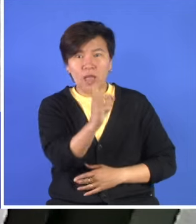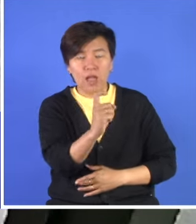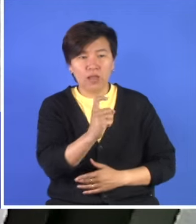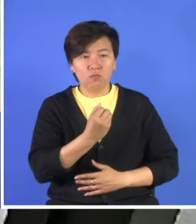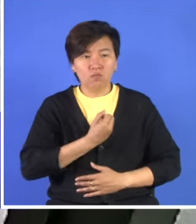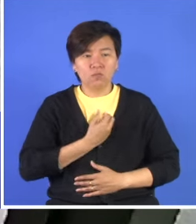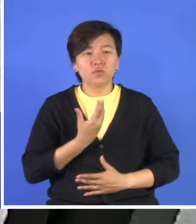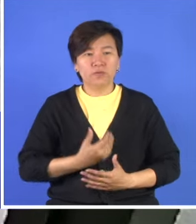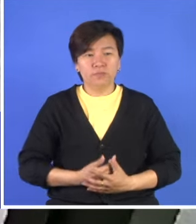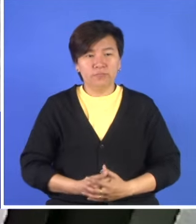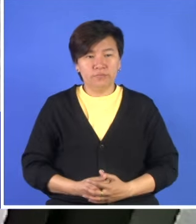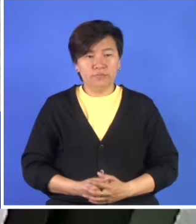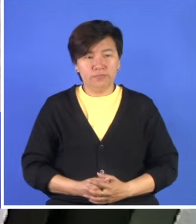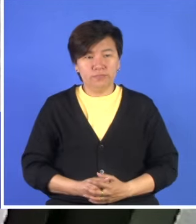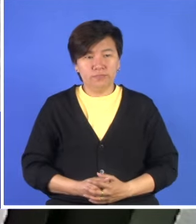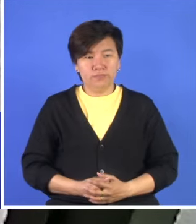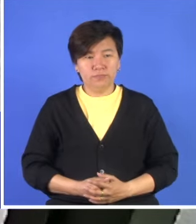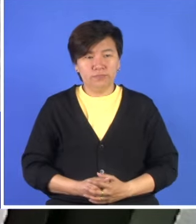ครับ